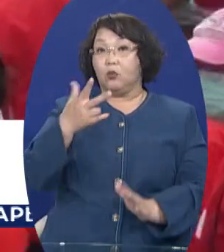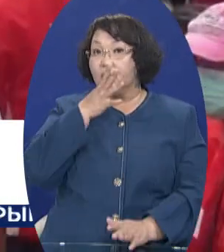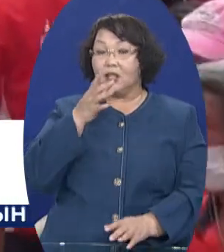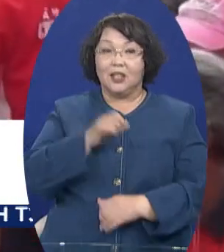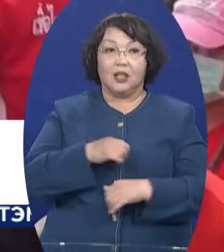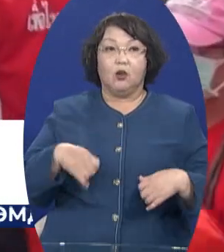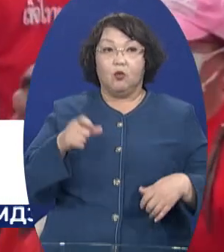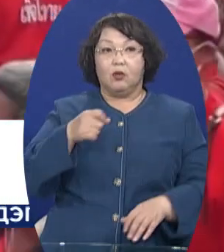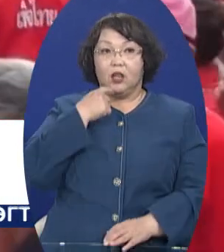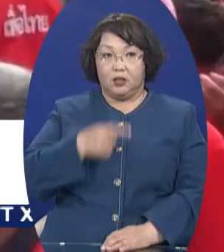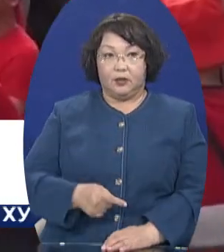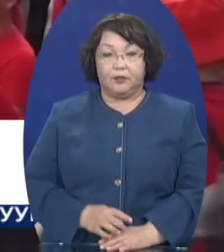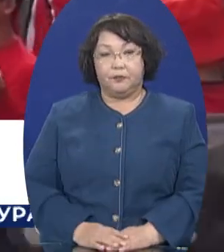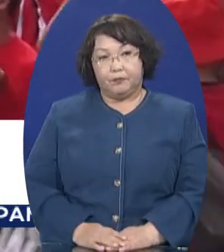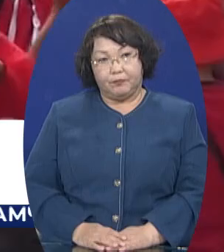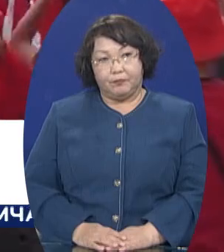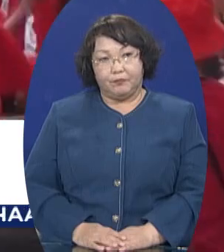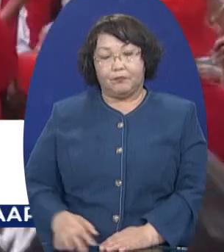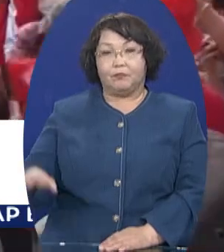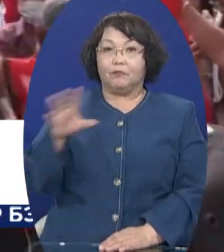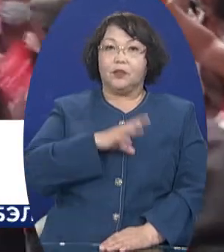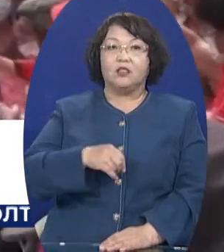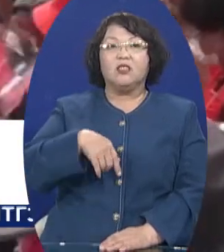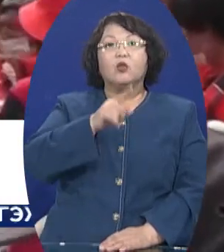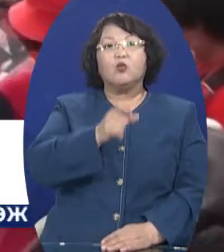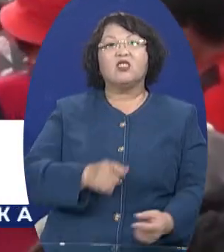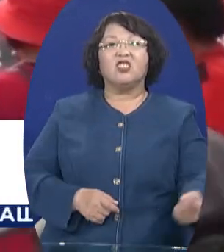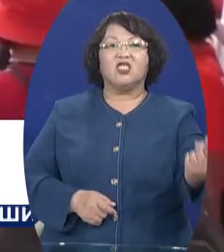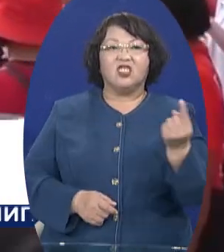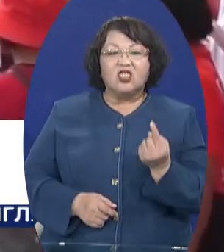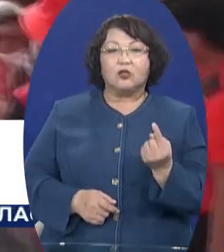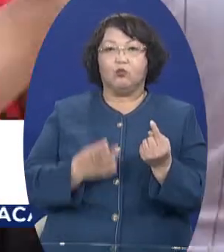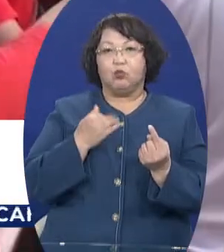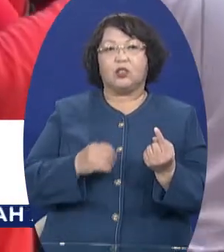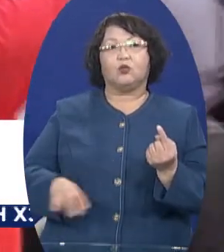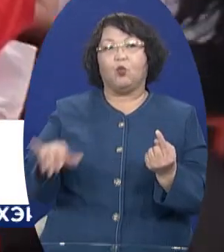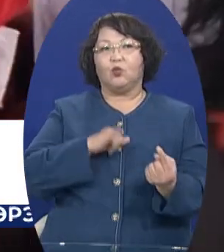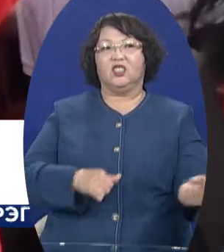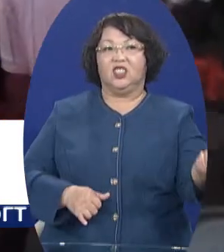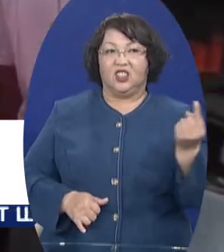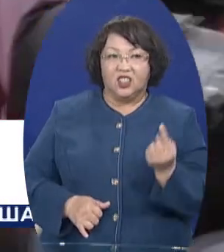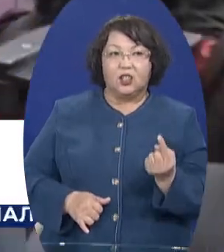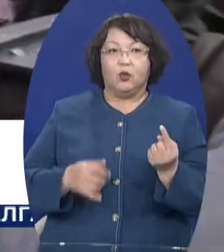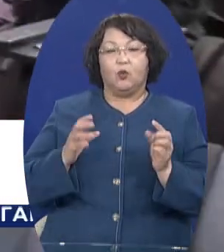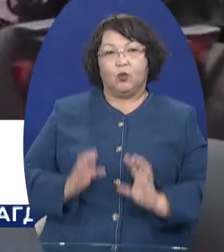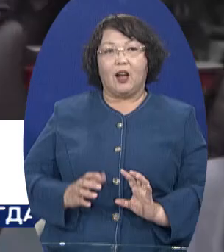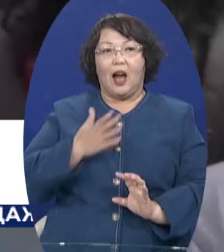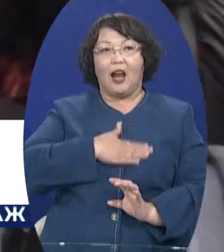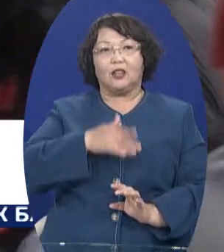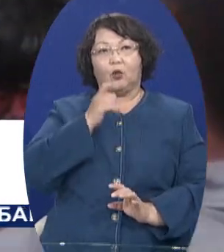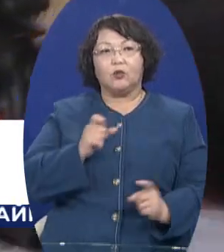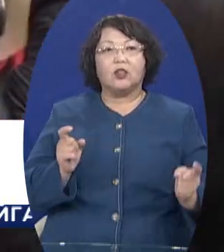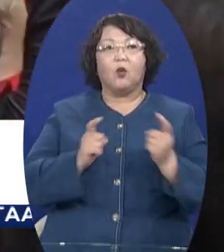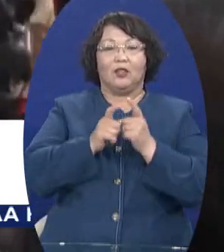Маюраят Котчомпу хэлэхдээ бид түүнийг нутагтаа буцаж ирэхийг их хүлээсэн. Хайртай хүнээ ухтаж авч байгаа юм шиг л сэтгэлдтэй байна